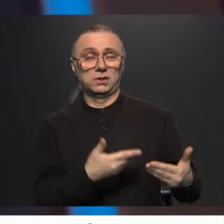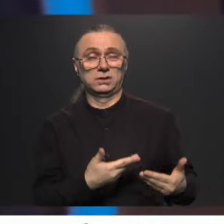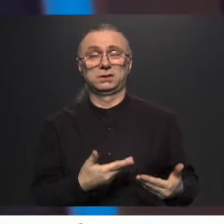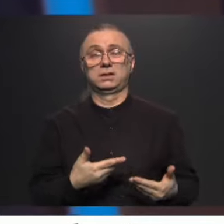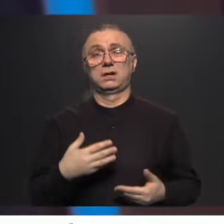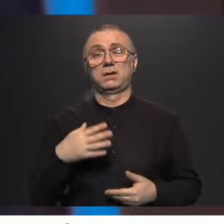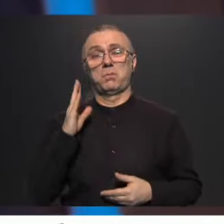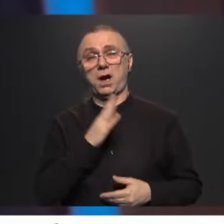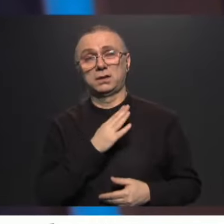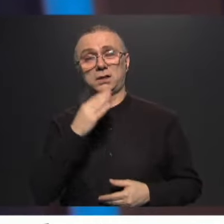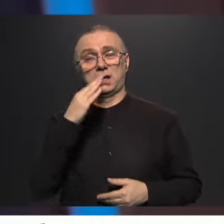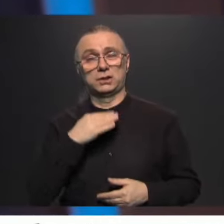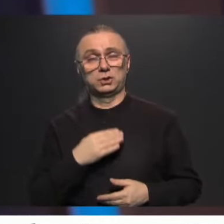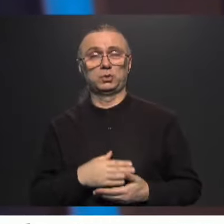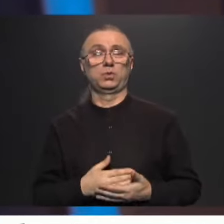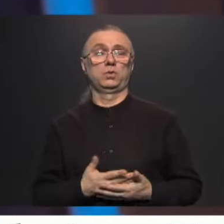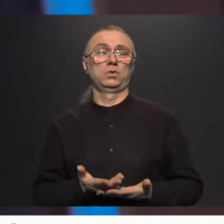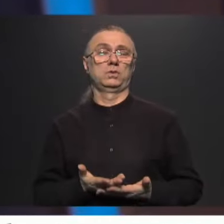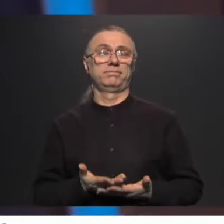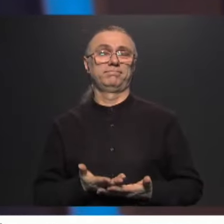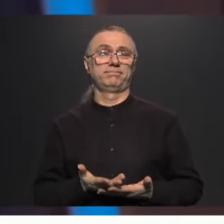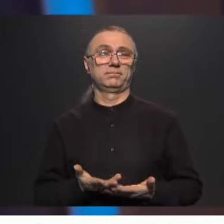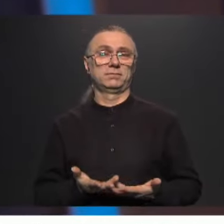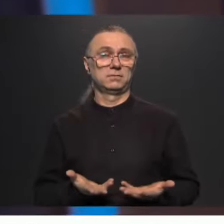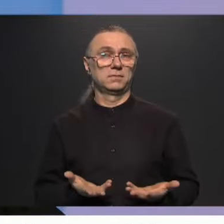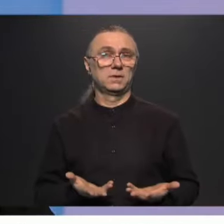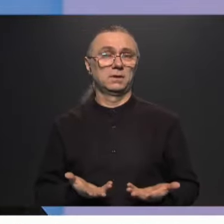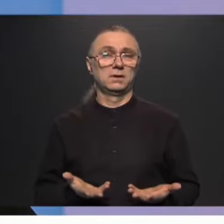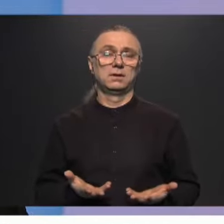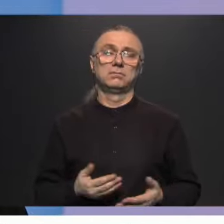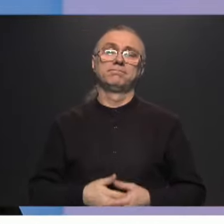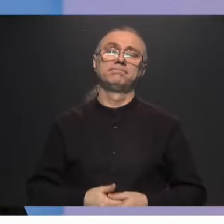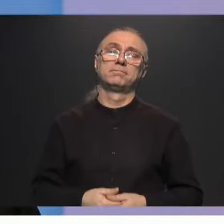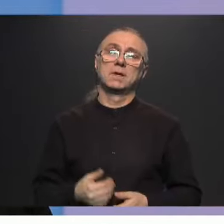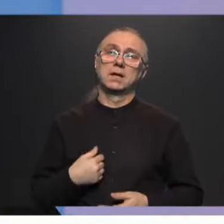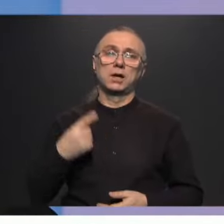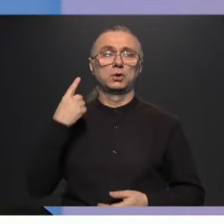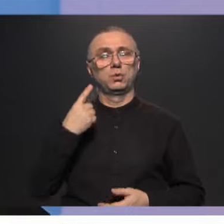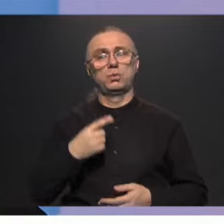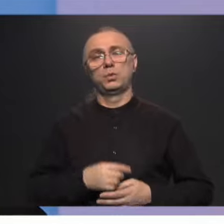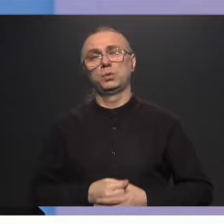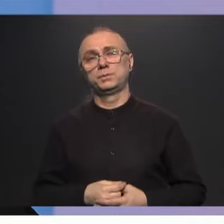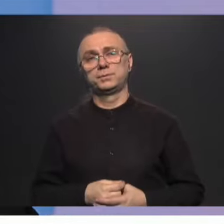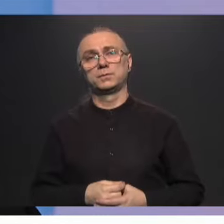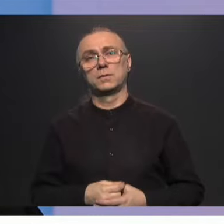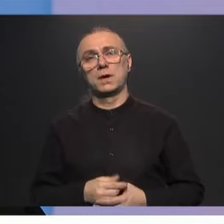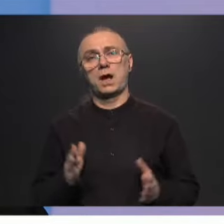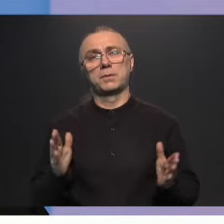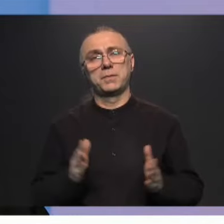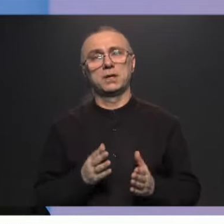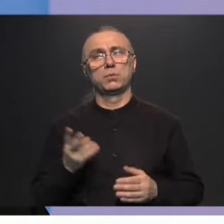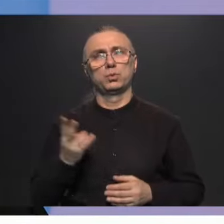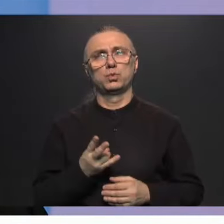высказывается в поведении вашего сына, ну, я думаю, как минимум